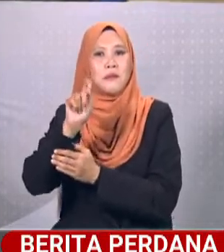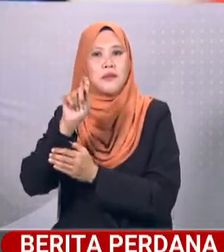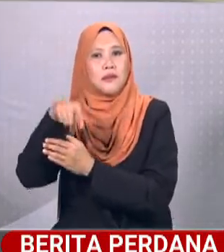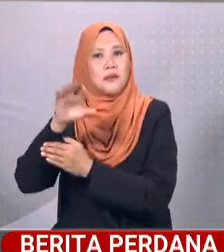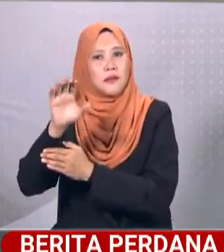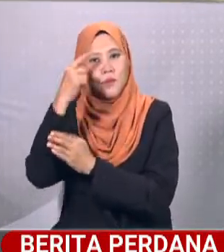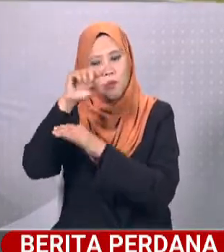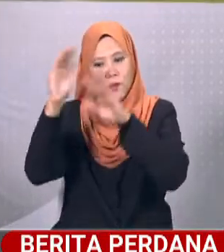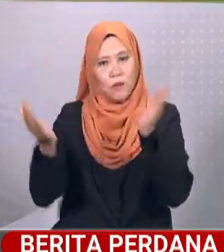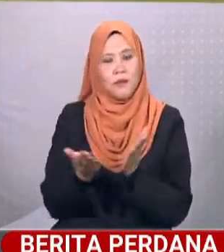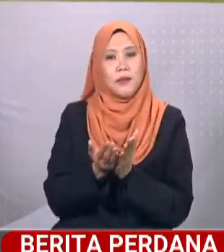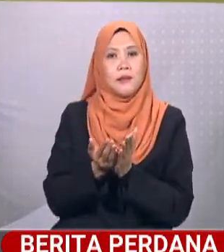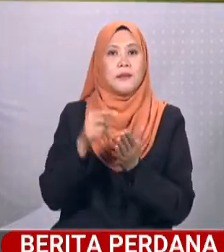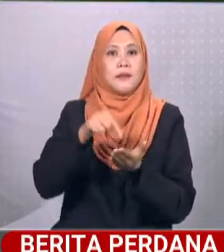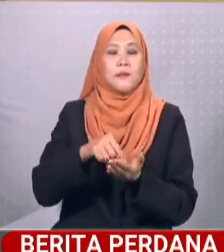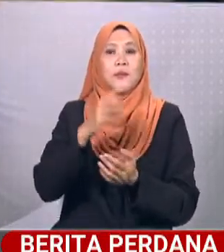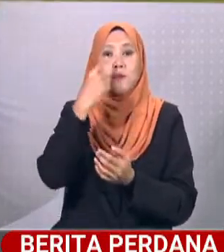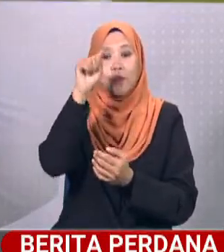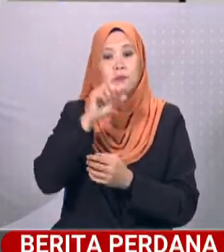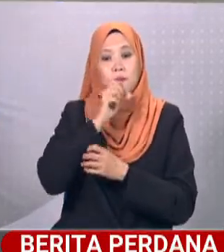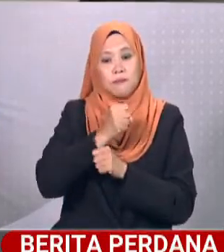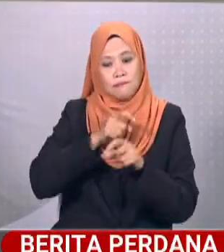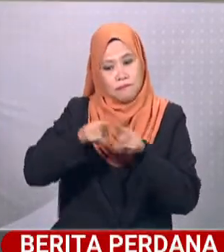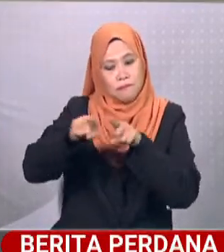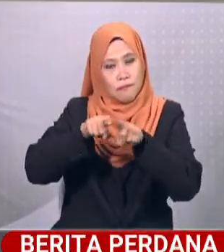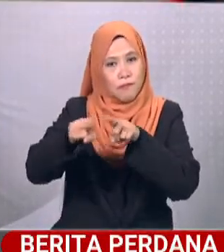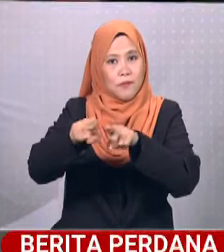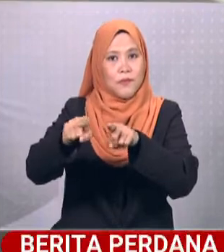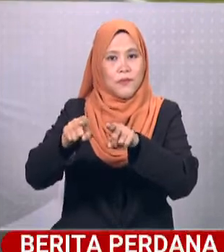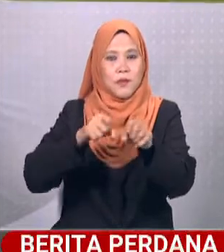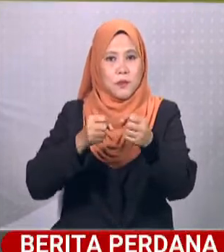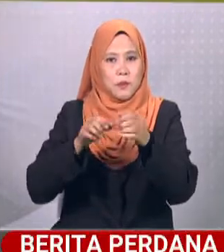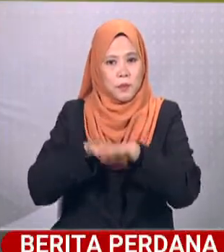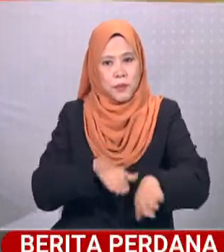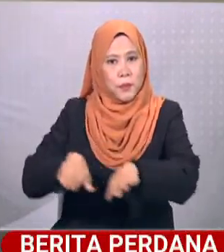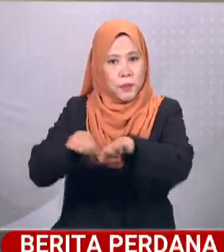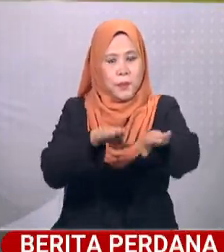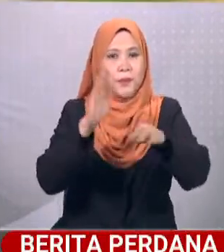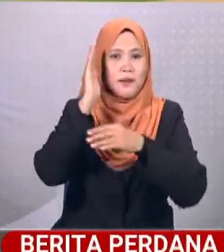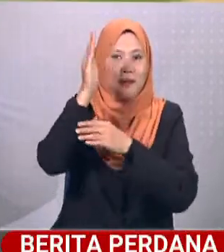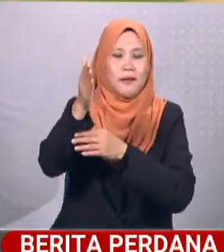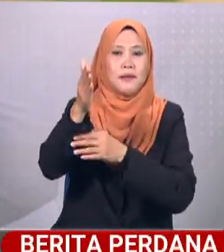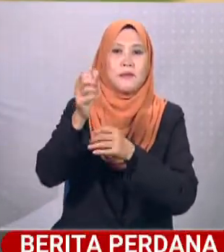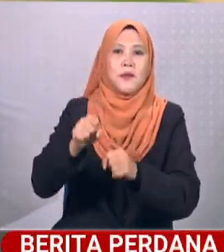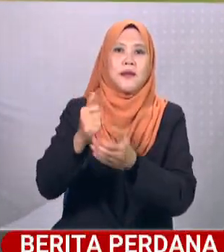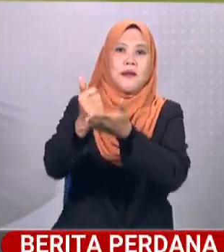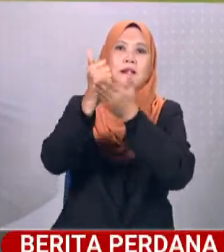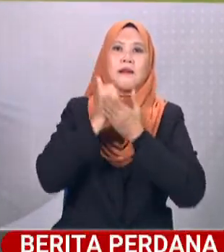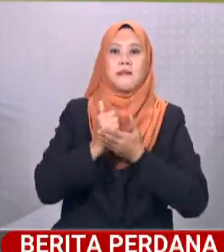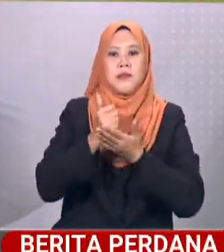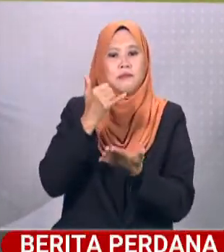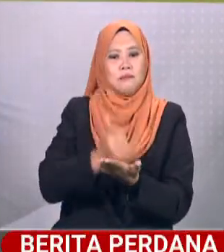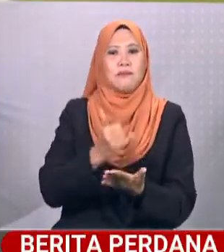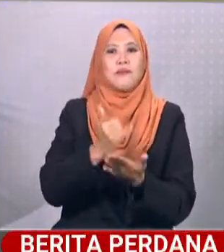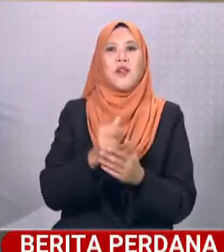global ini. Selain merealisasikan impian para pelumba yang mahu berlumba di litar sebenar satu hari nanti dan membantu mereka yang duduk di